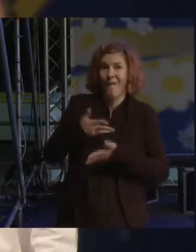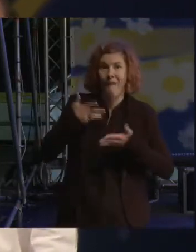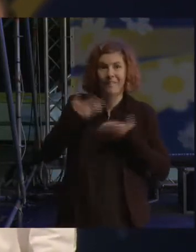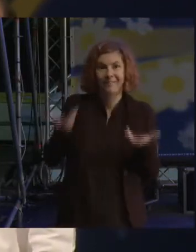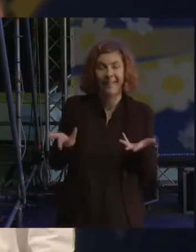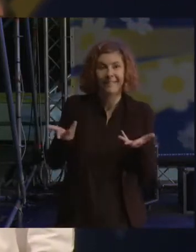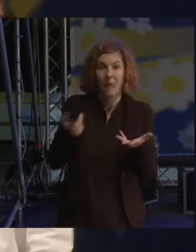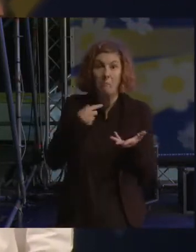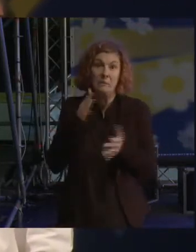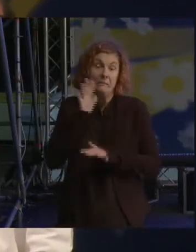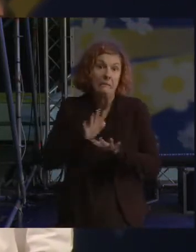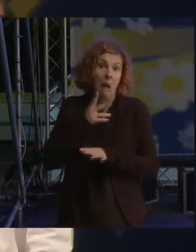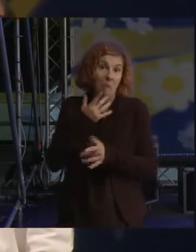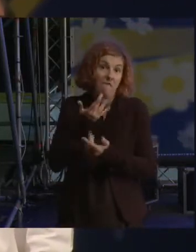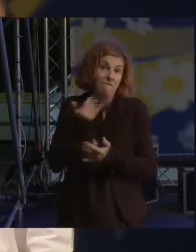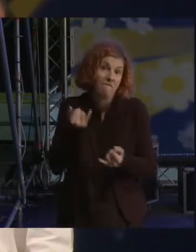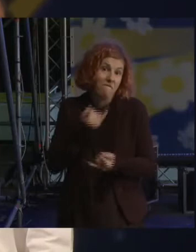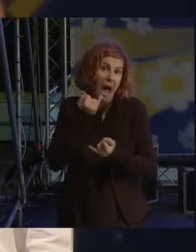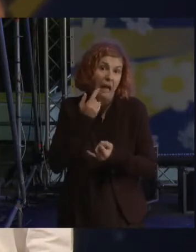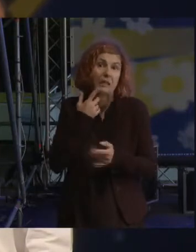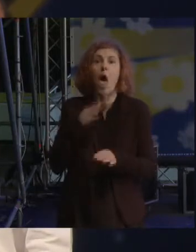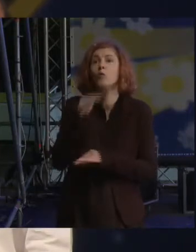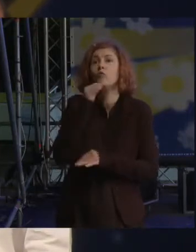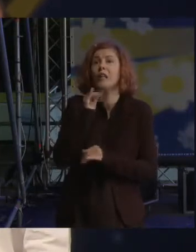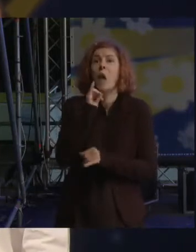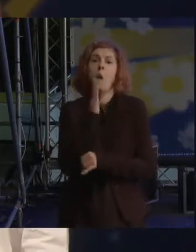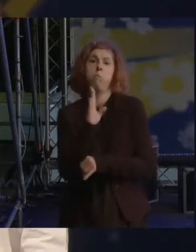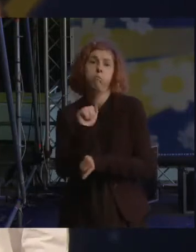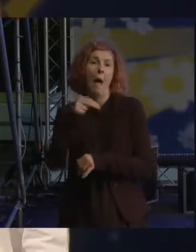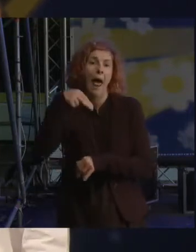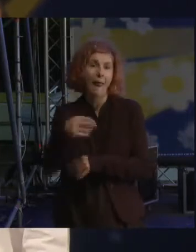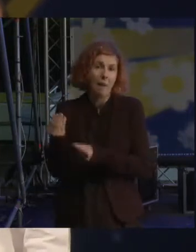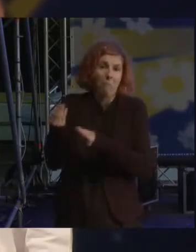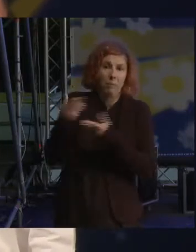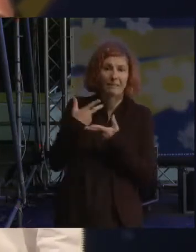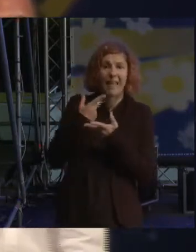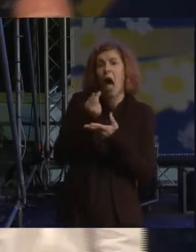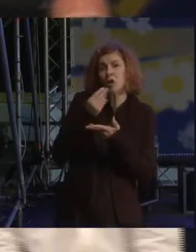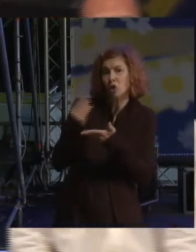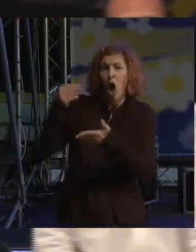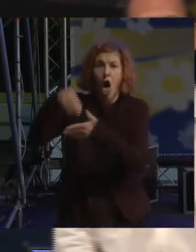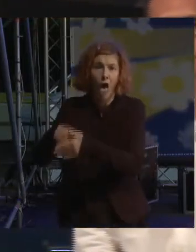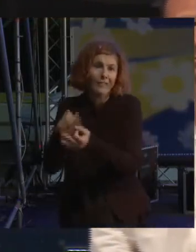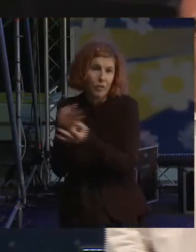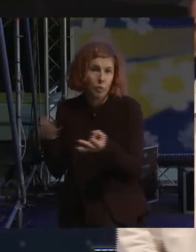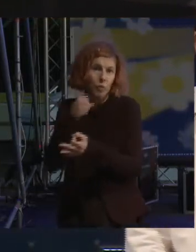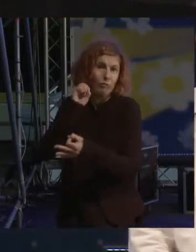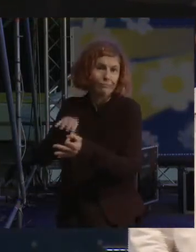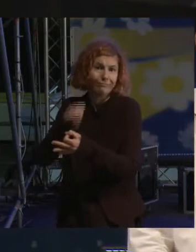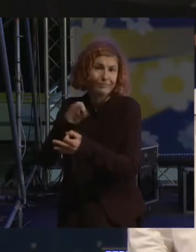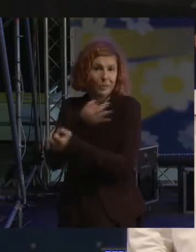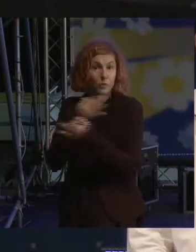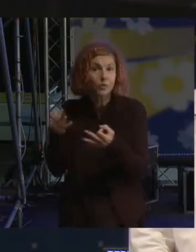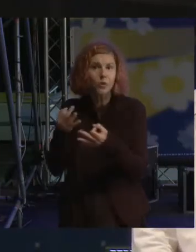ivan un conto corrente un numero in cui infilare questi soldi materialmente per poterlo ottenere siamo dovuti